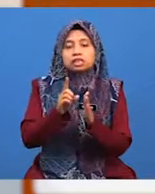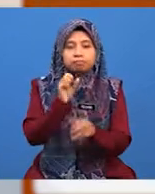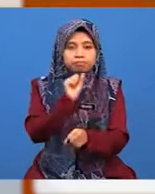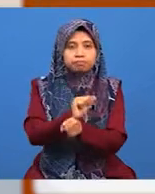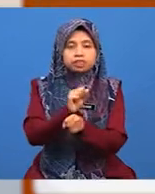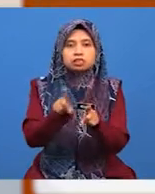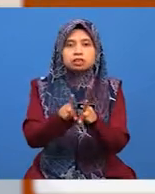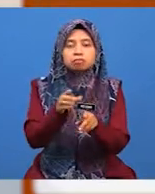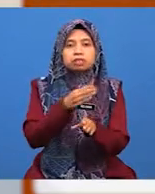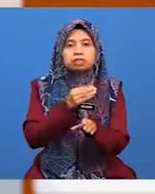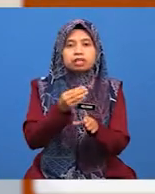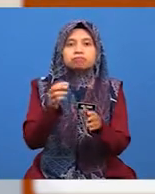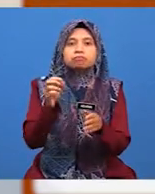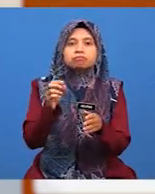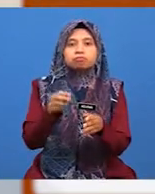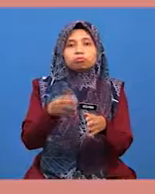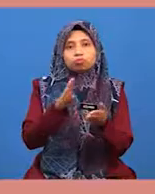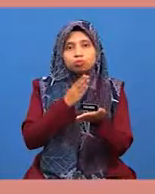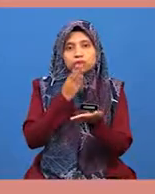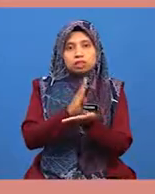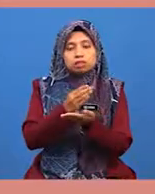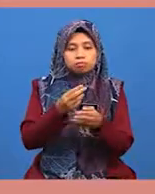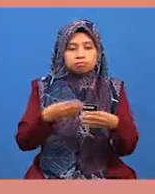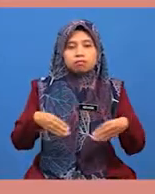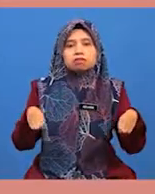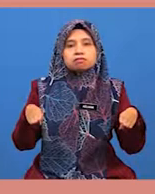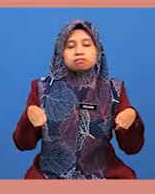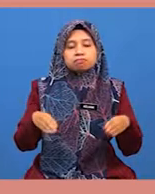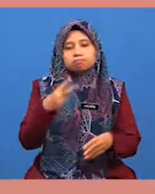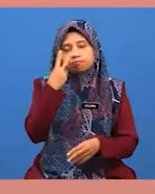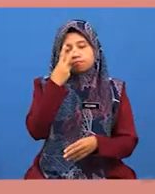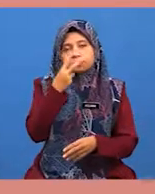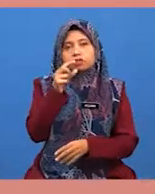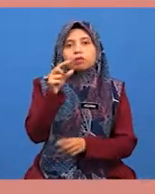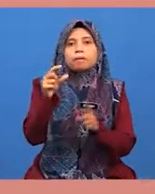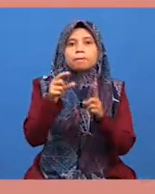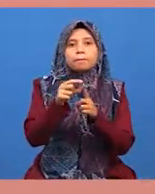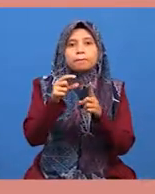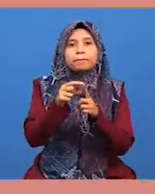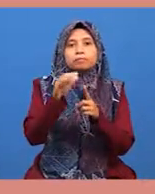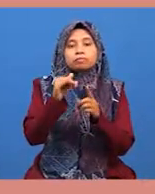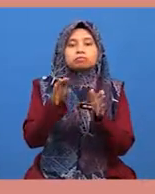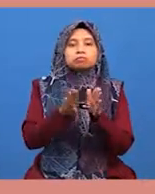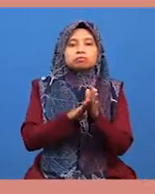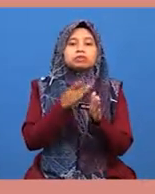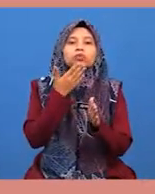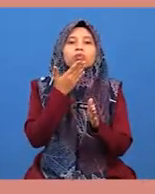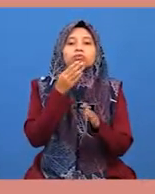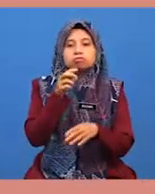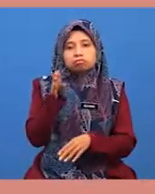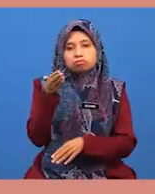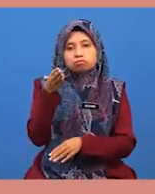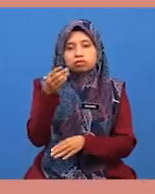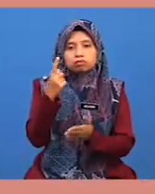nilai berbudi bahasa. Lihat pada perkataan-perkataan yang berwarna biru.